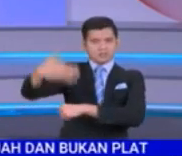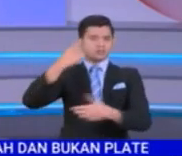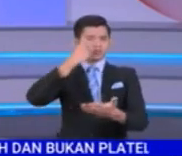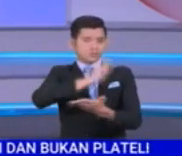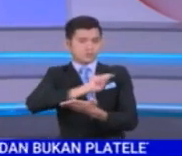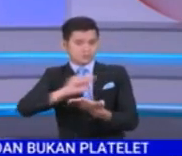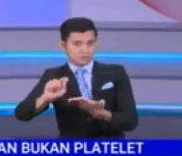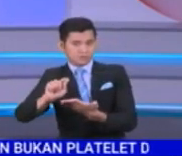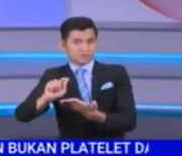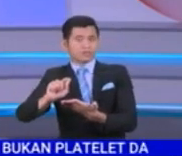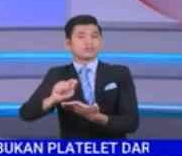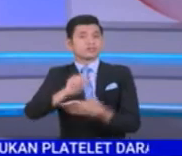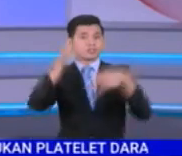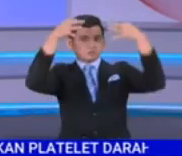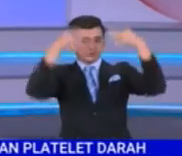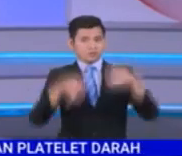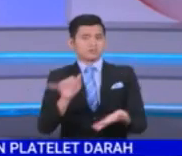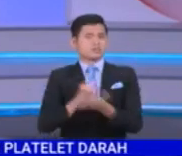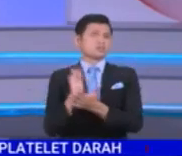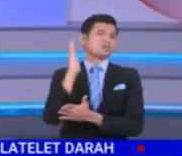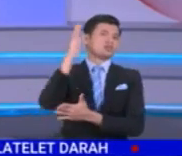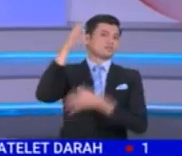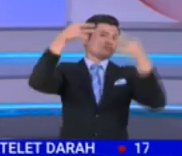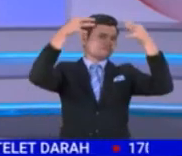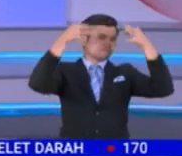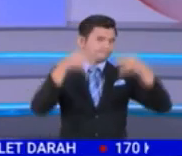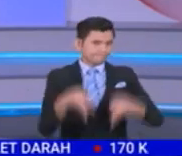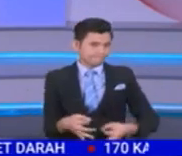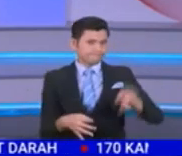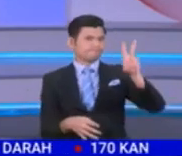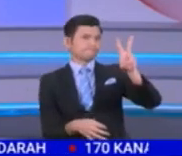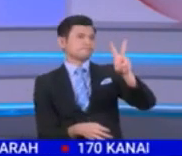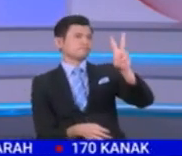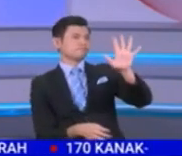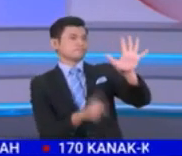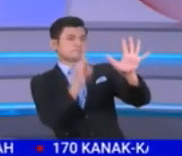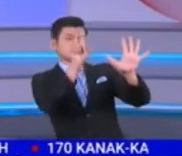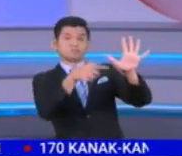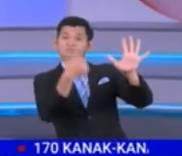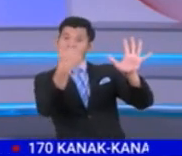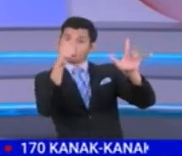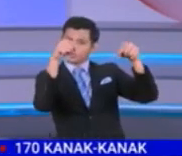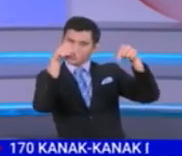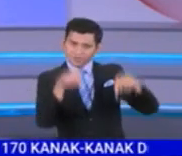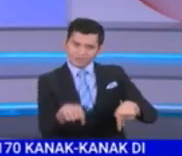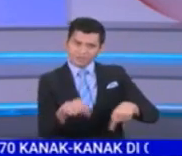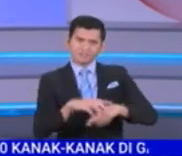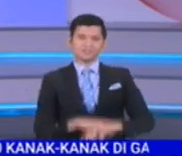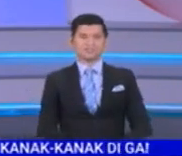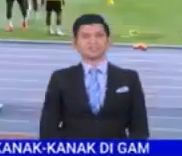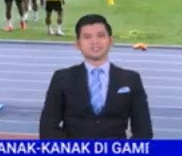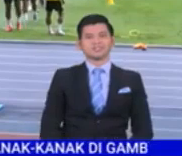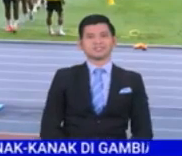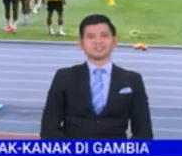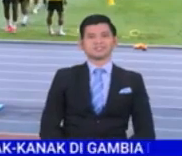berkata keputusan tersebut akan diputuskan pada 25 Oktober ini